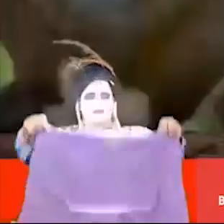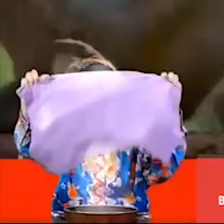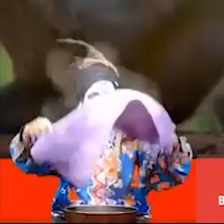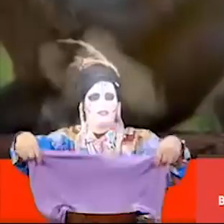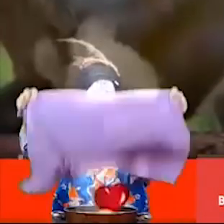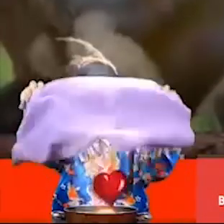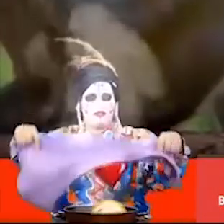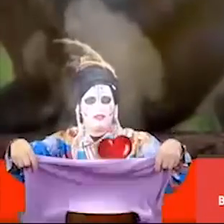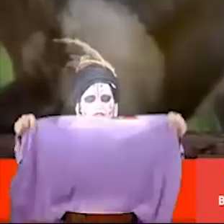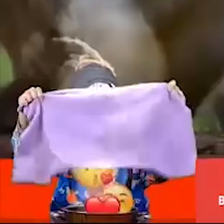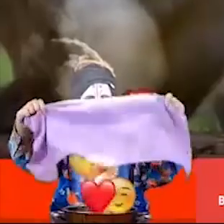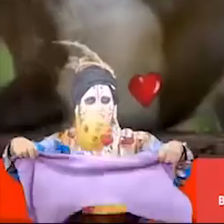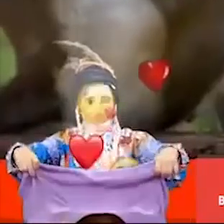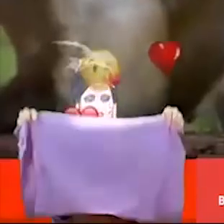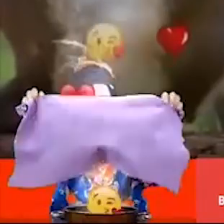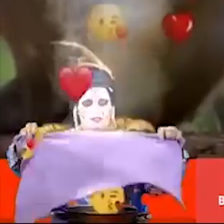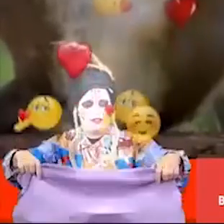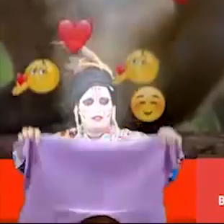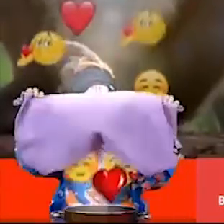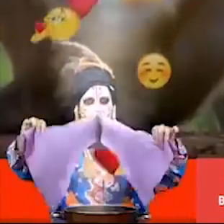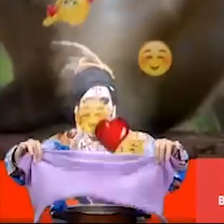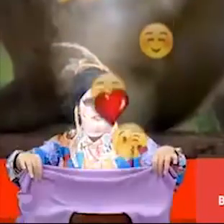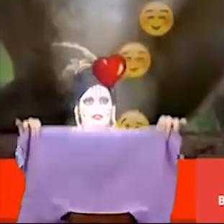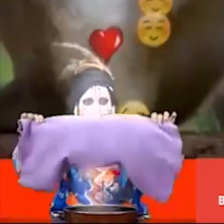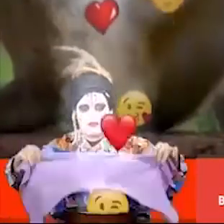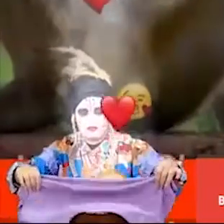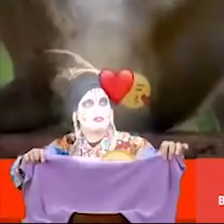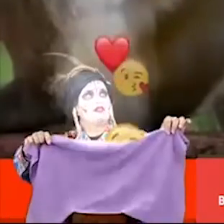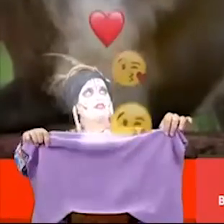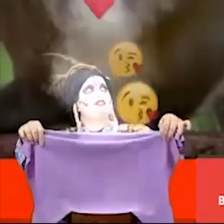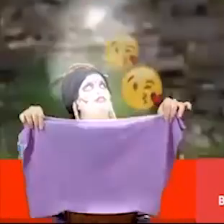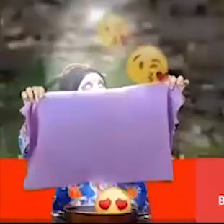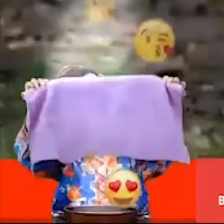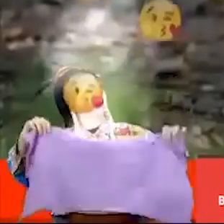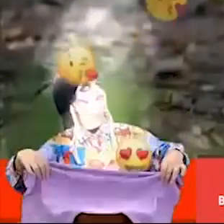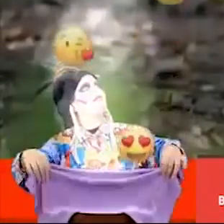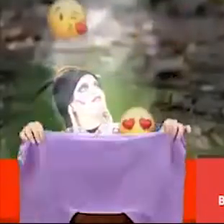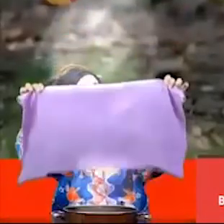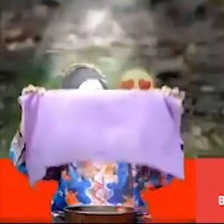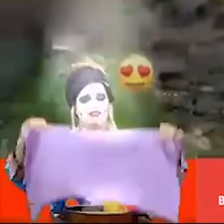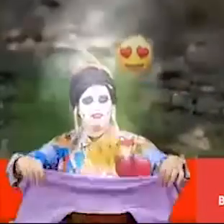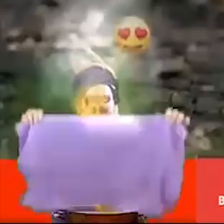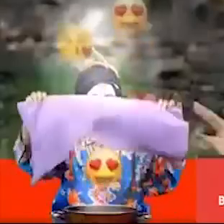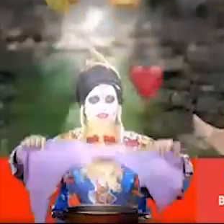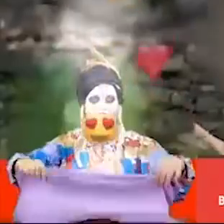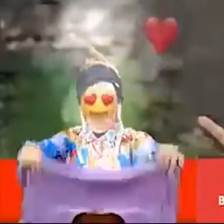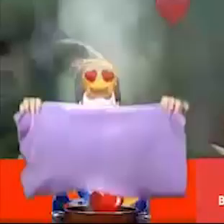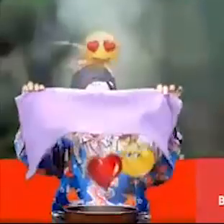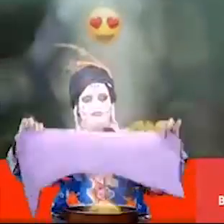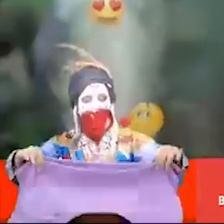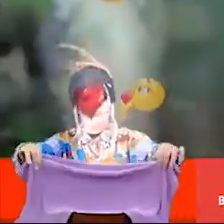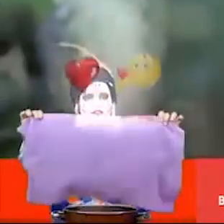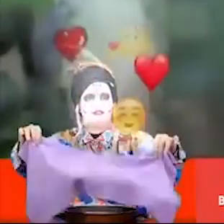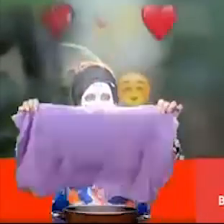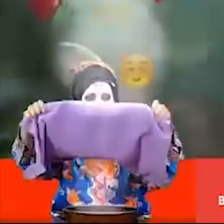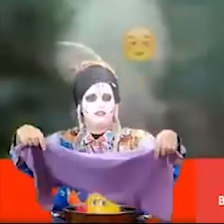دفتر کاکل به سر واخ آخ، عشقی که رو از من به بر واخ آخ.